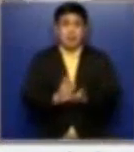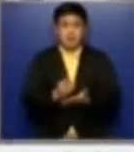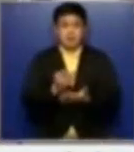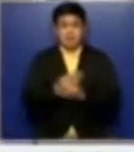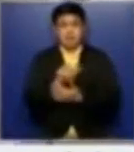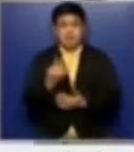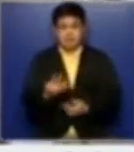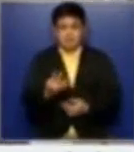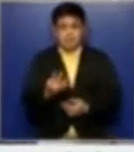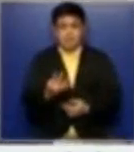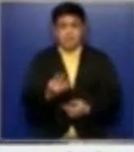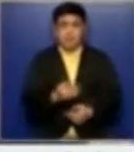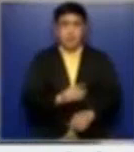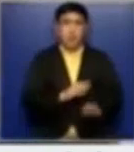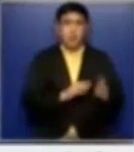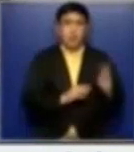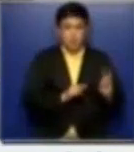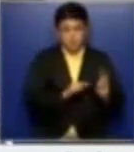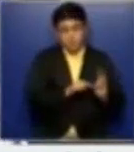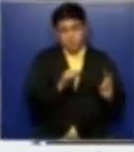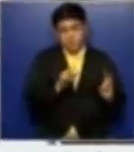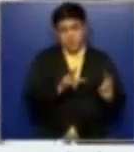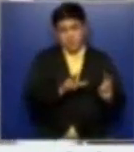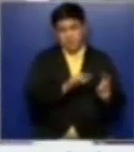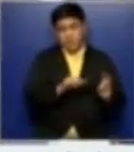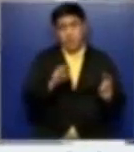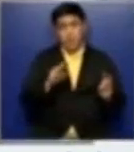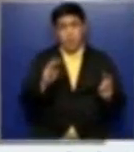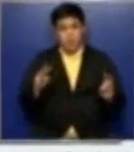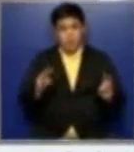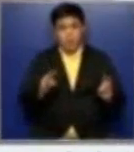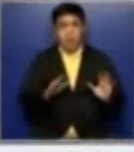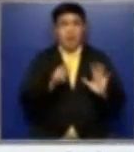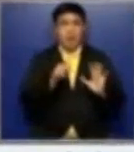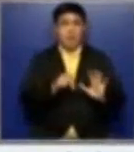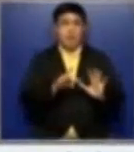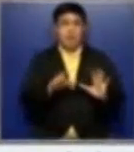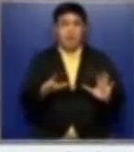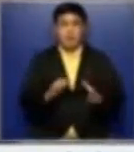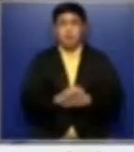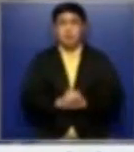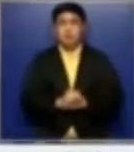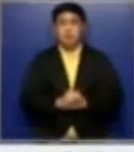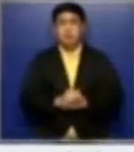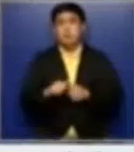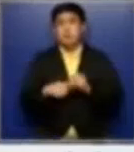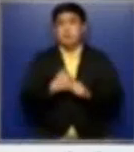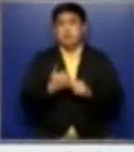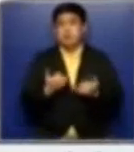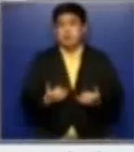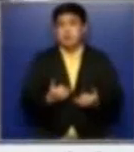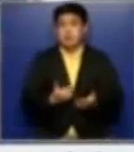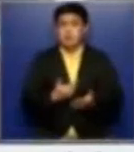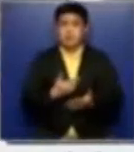ผูกพันจาก63 64ไปถึง66ใช้ 5,000 ล้านปีนี้ในงบประมาณเ